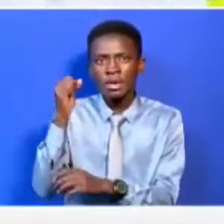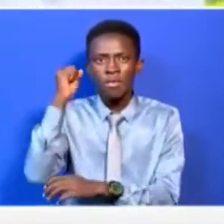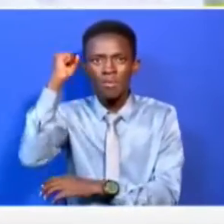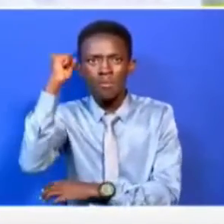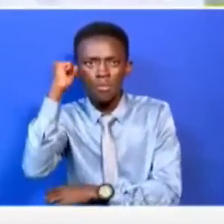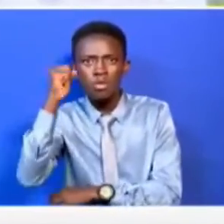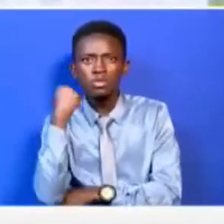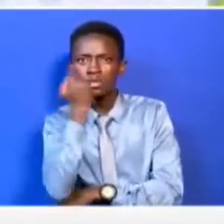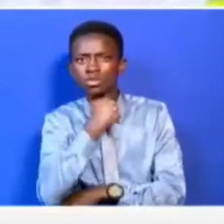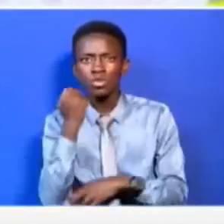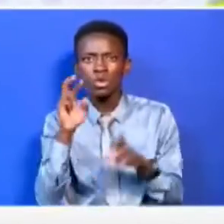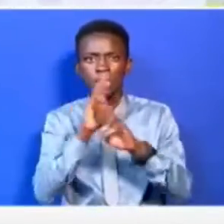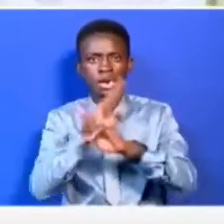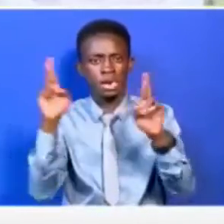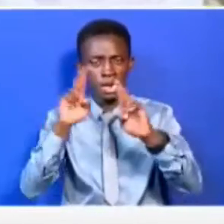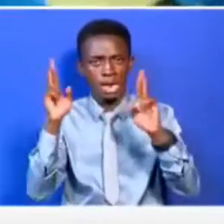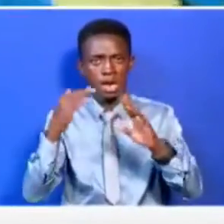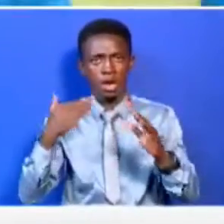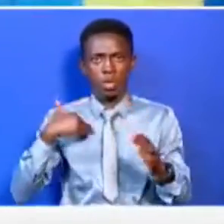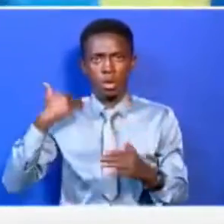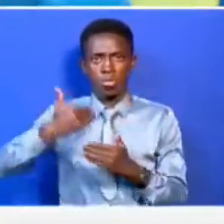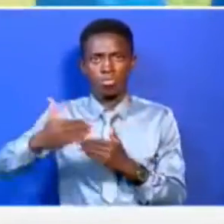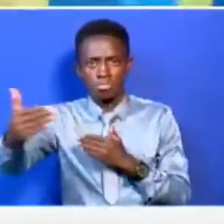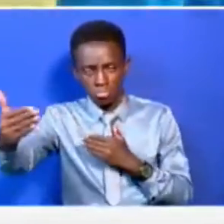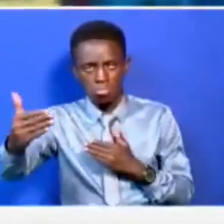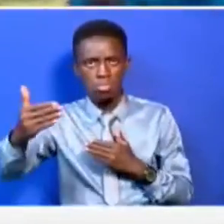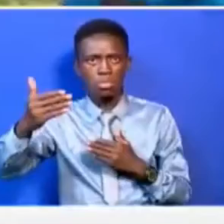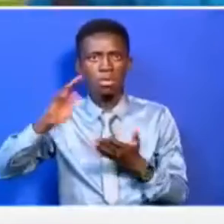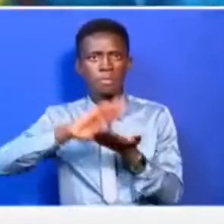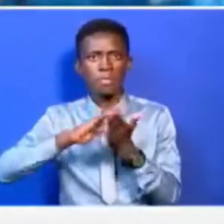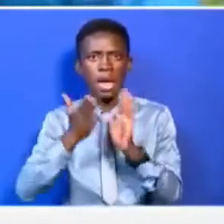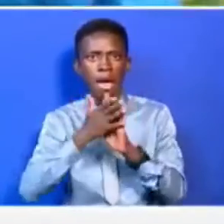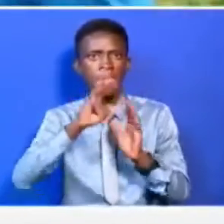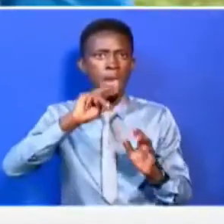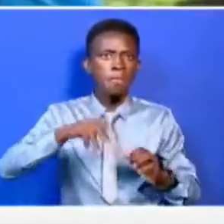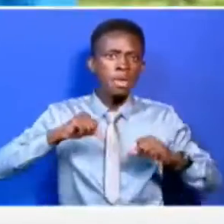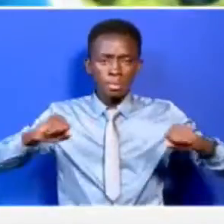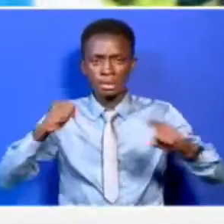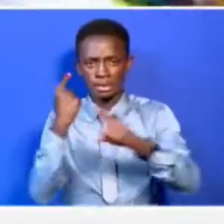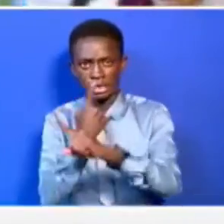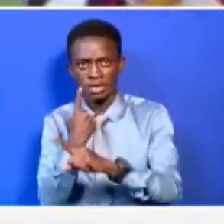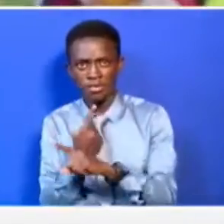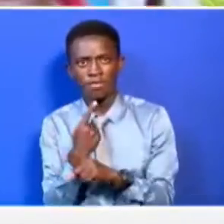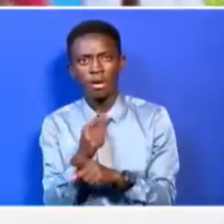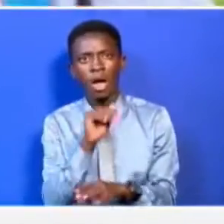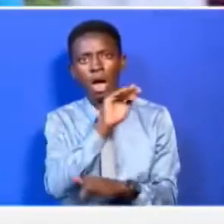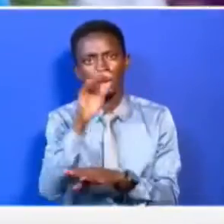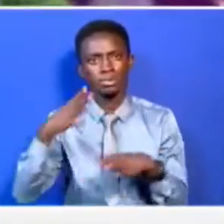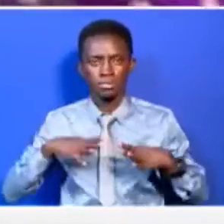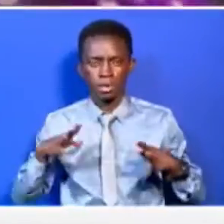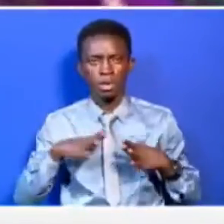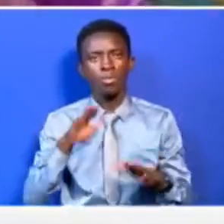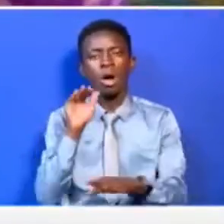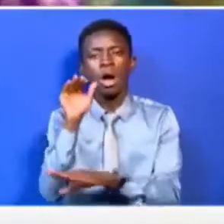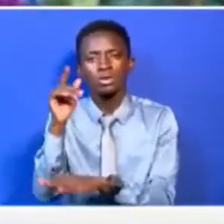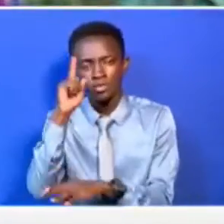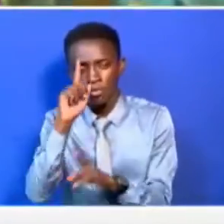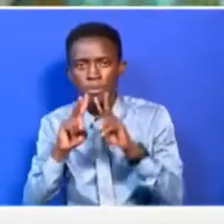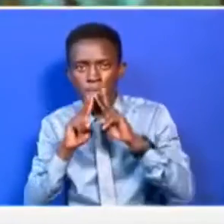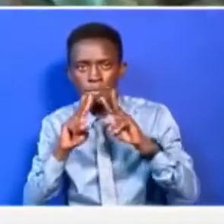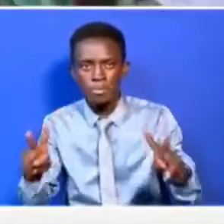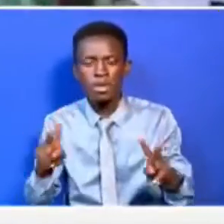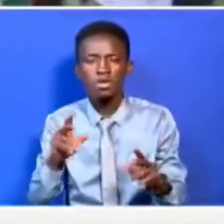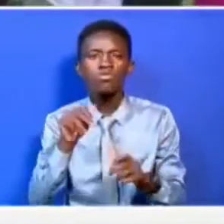uongozi kufanya kampeni za amani pamoja na kueneza ujumbe wa umoja ili kuona kuwa hakuja shuhudiwa machafuko siku hiyo